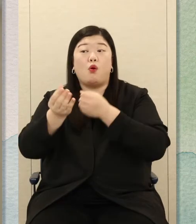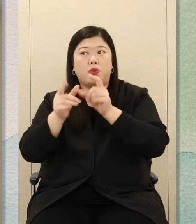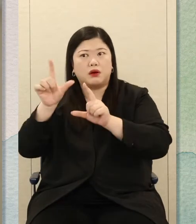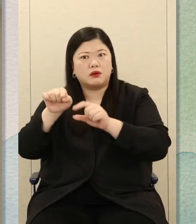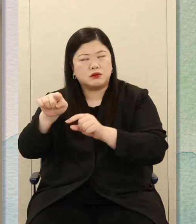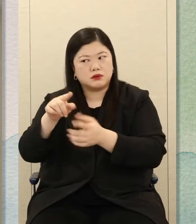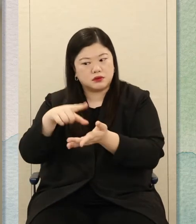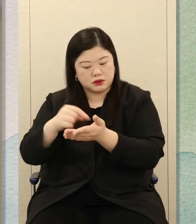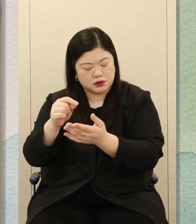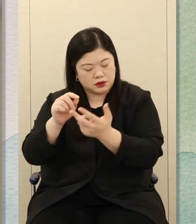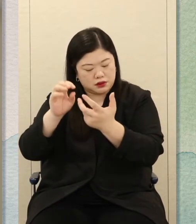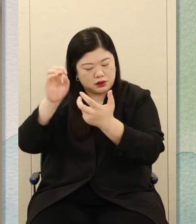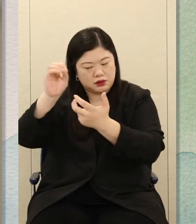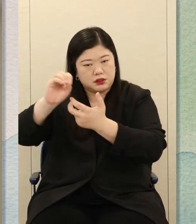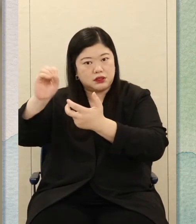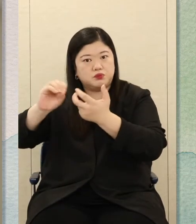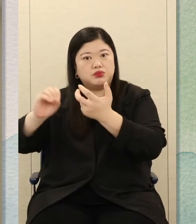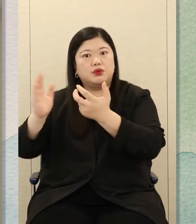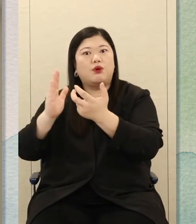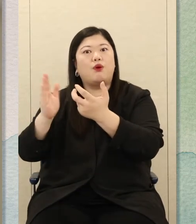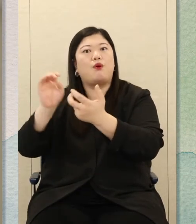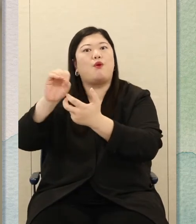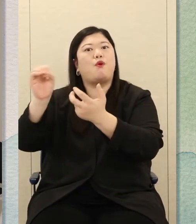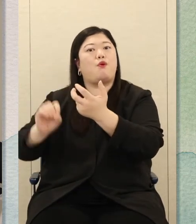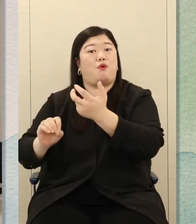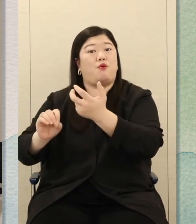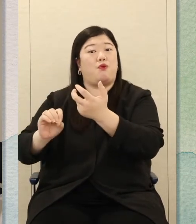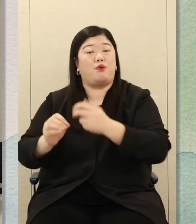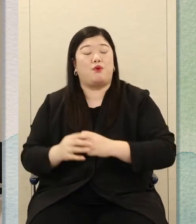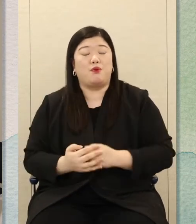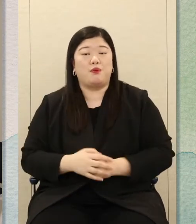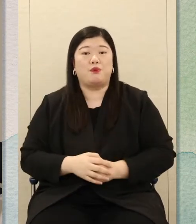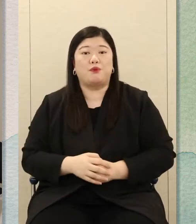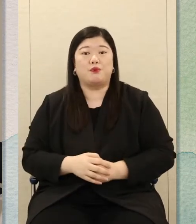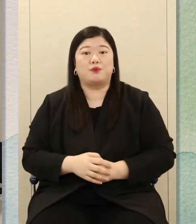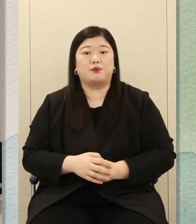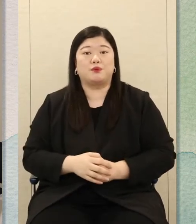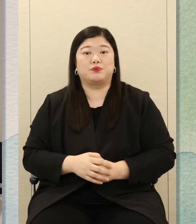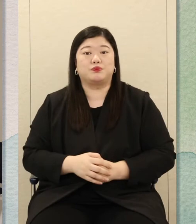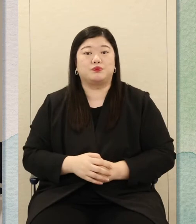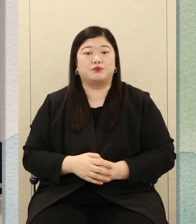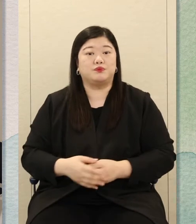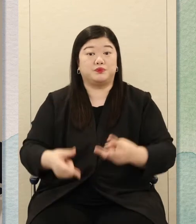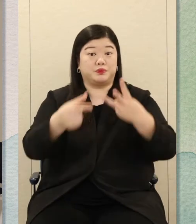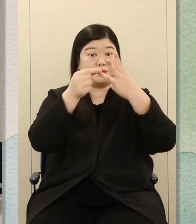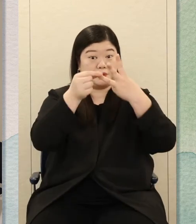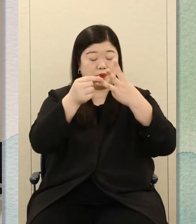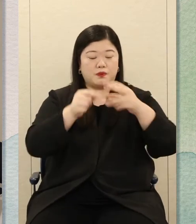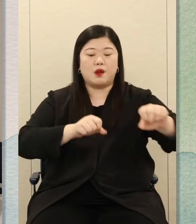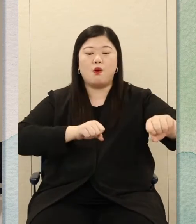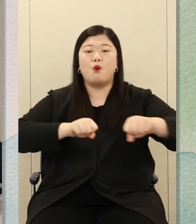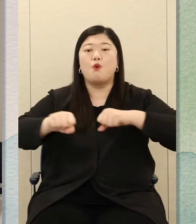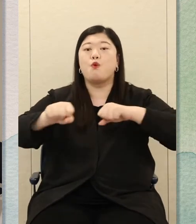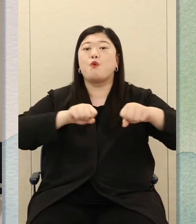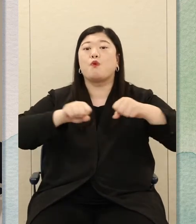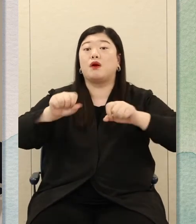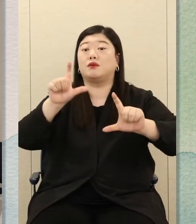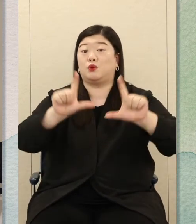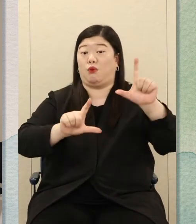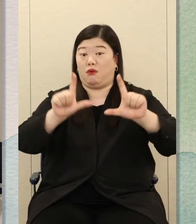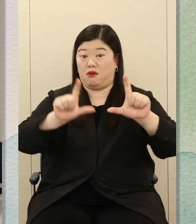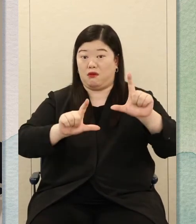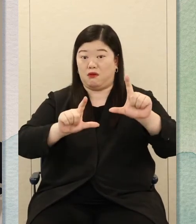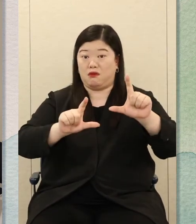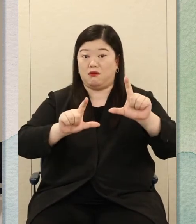됩니다. 거의 대부분이 이거예요. 그리고 세 번째로 활동형 독서 공동체, 활동을